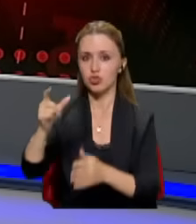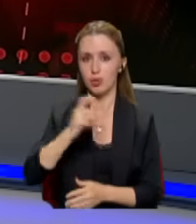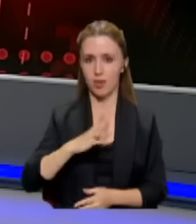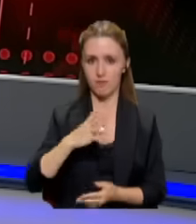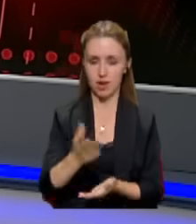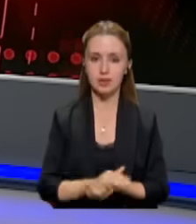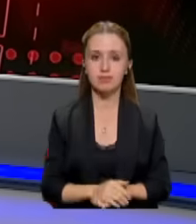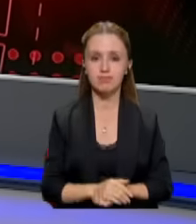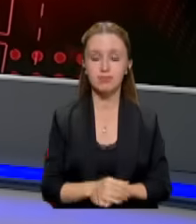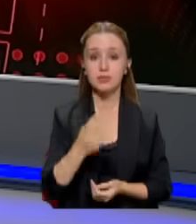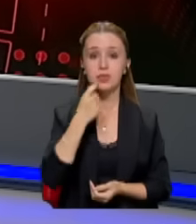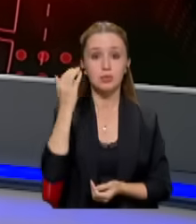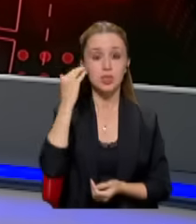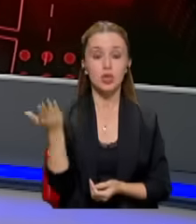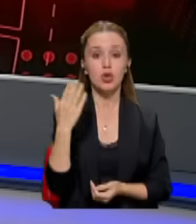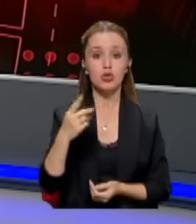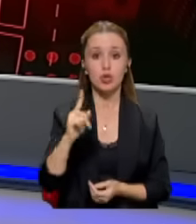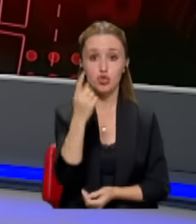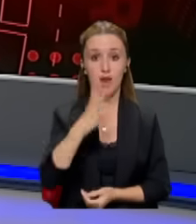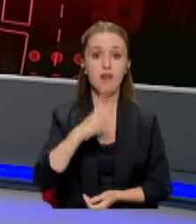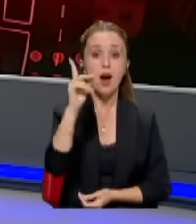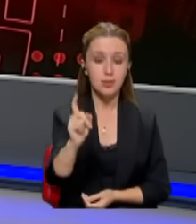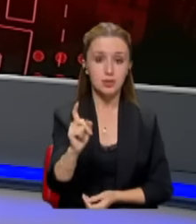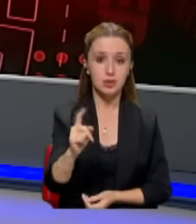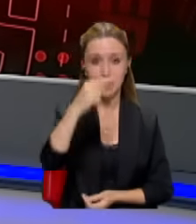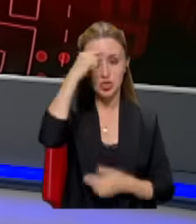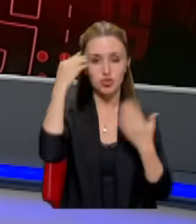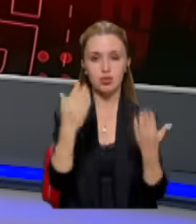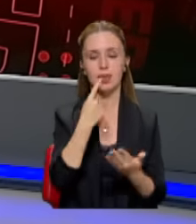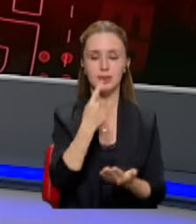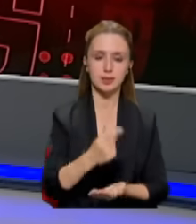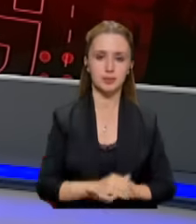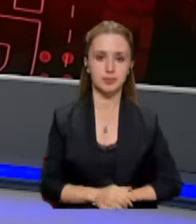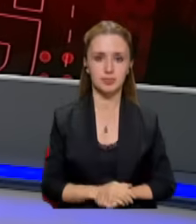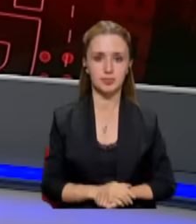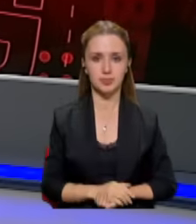oldu. Yılbaşından önce müjde olur mu sorusuna inşallah demekle yetindi.